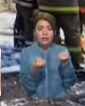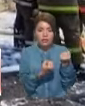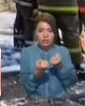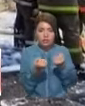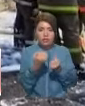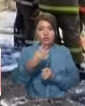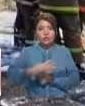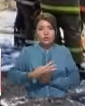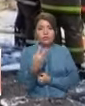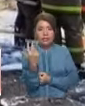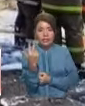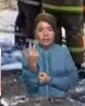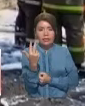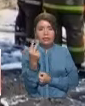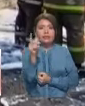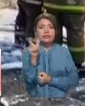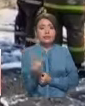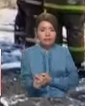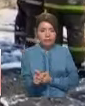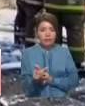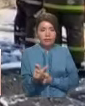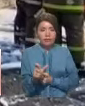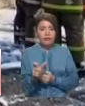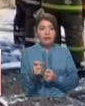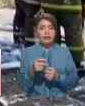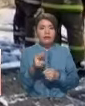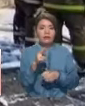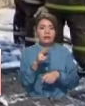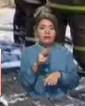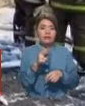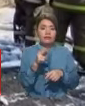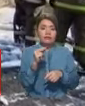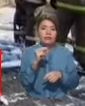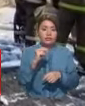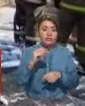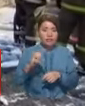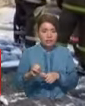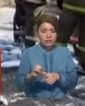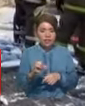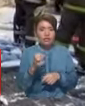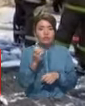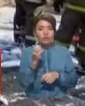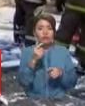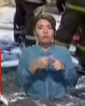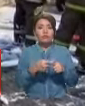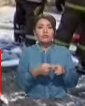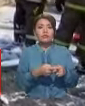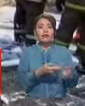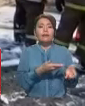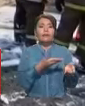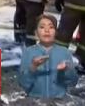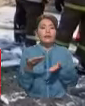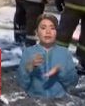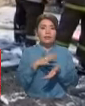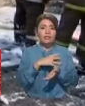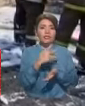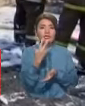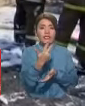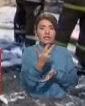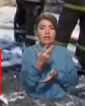43 человек личного состава департамента по чрезвычайным ситуациям. Кроме этого, были привлечены 3